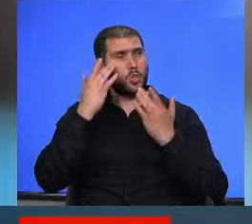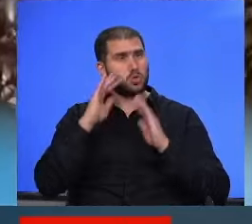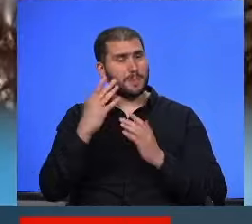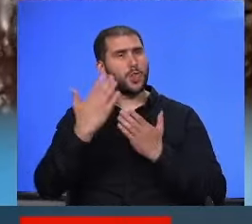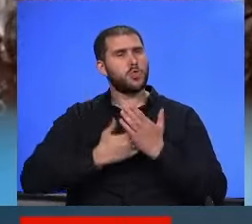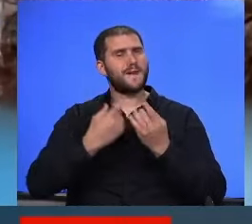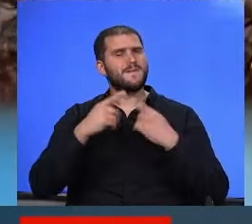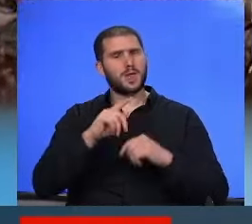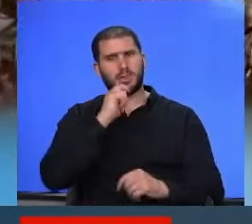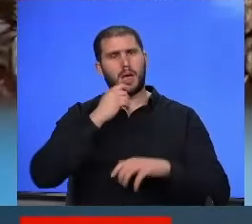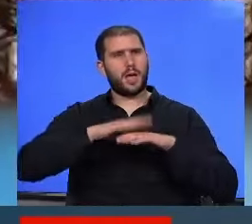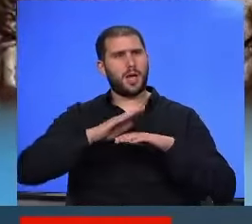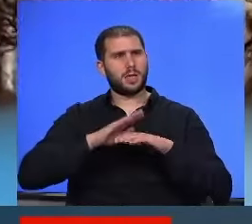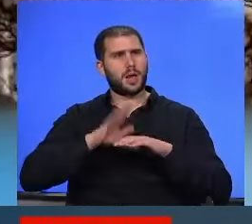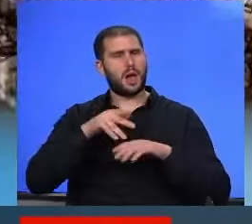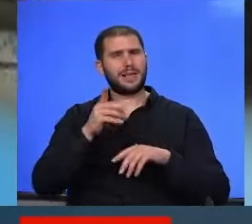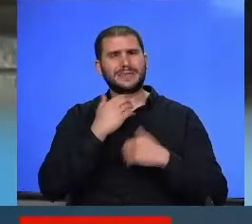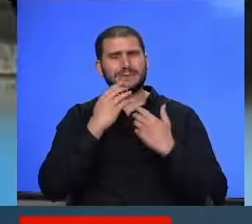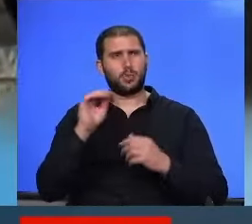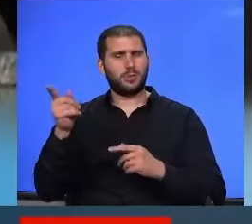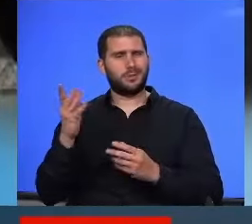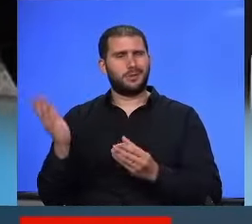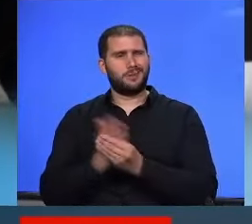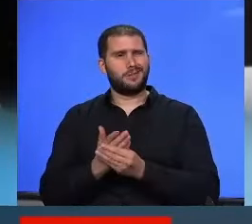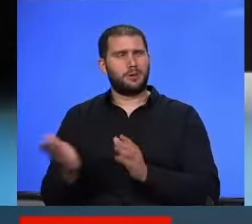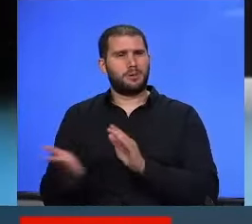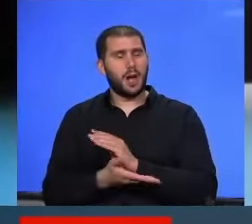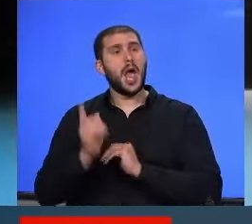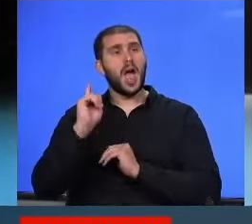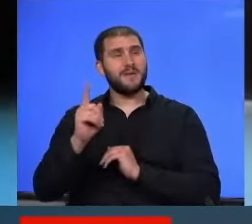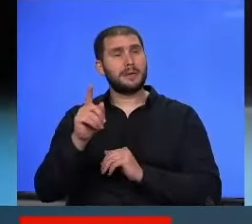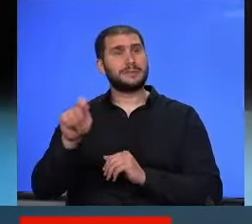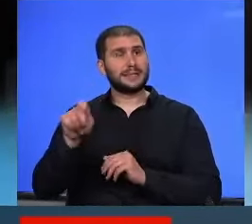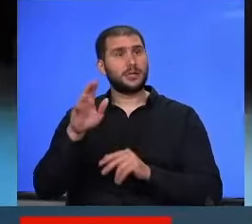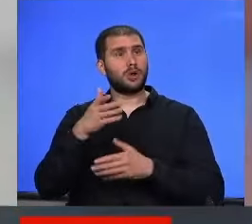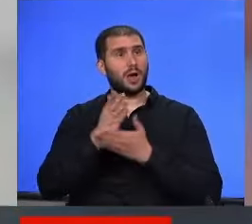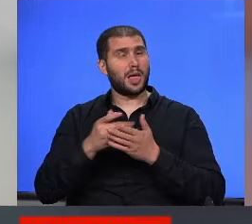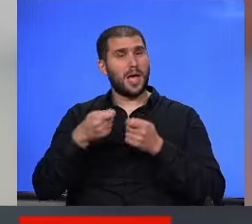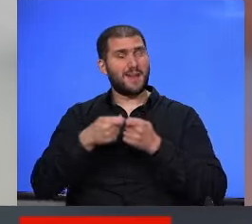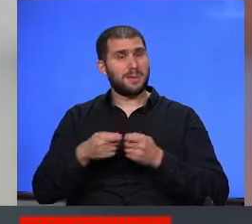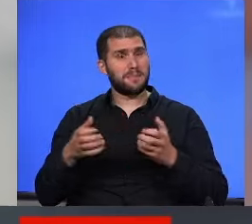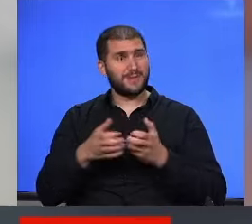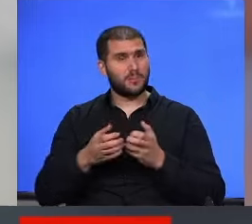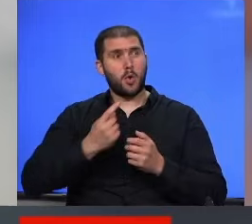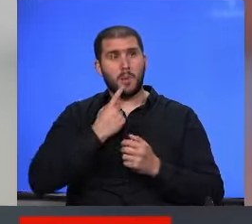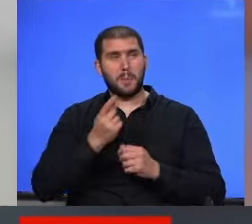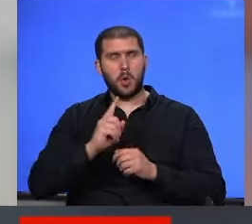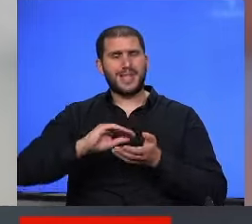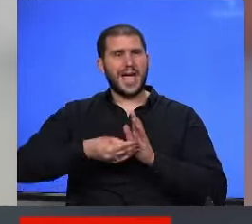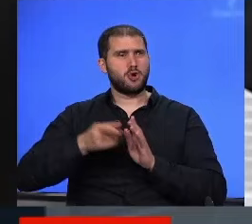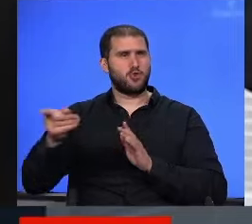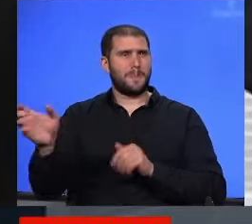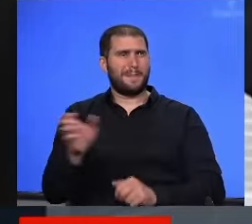ועדת האתיקה על מעללי גייטס ייגנז, אבל בסנאט יש כבר חברים ממפלגתו שרומזים כי לא יאשרו את